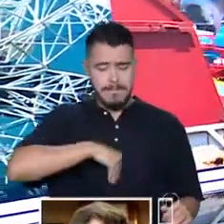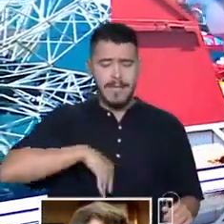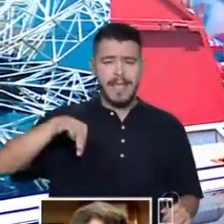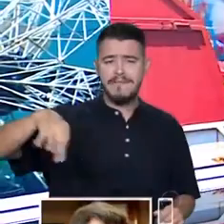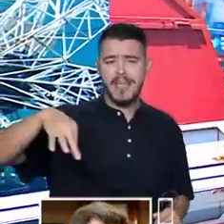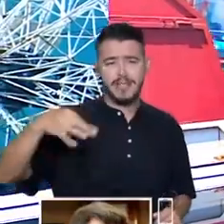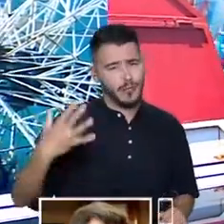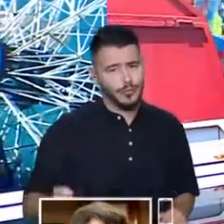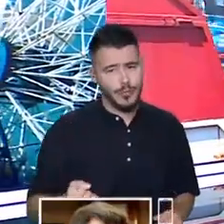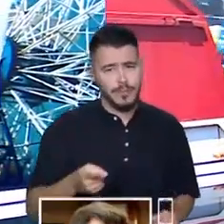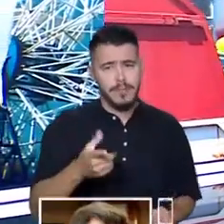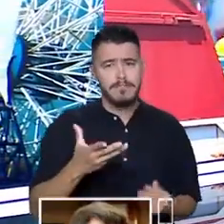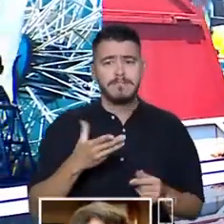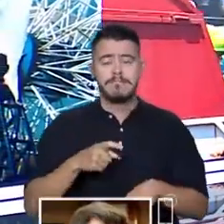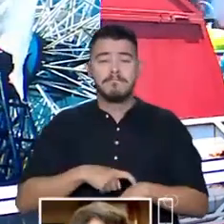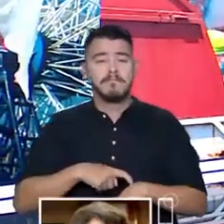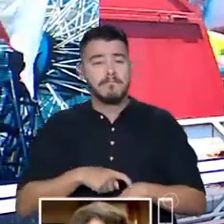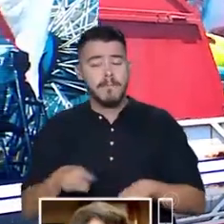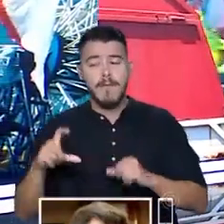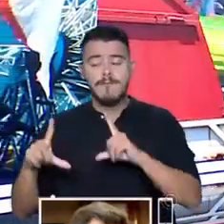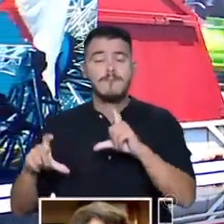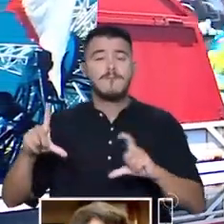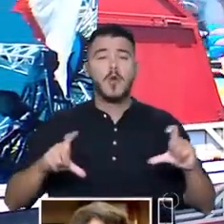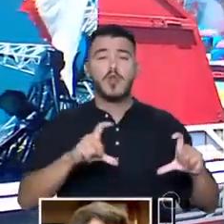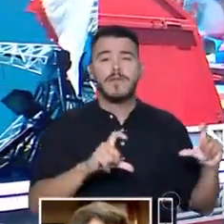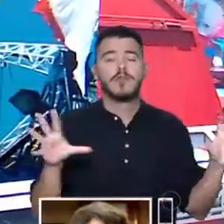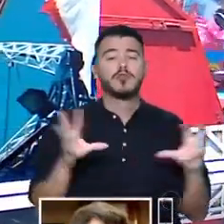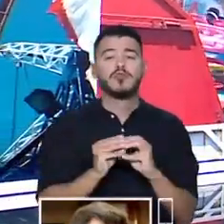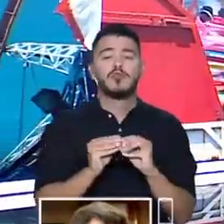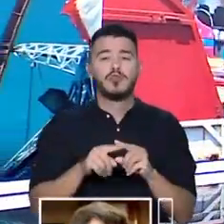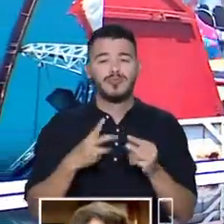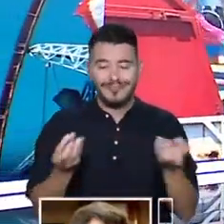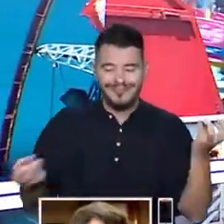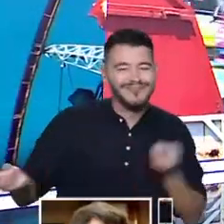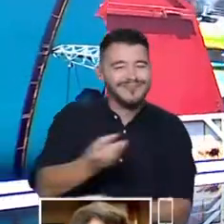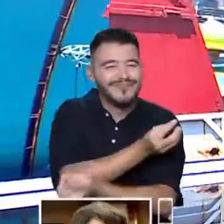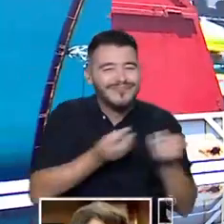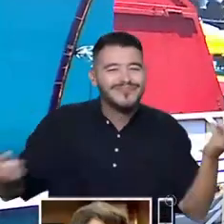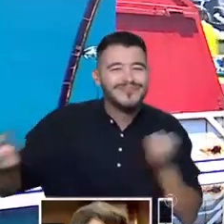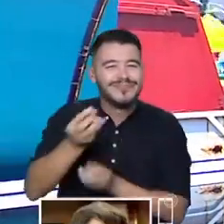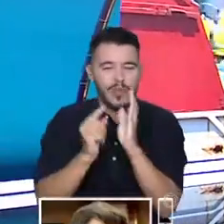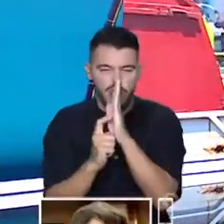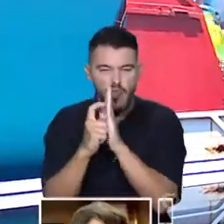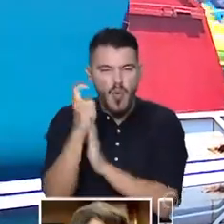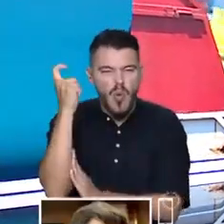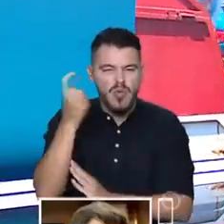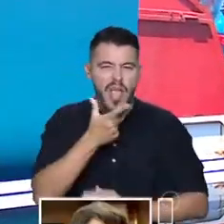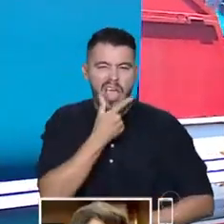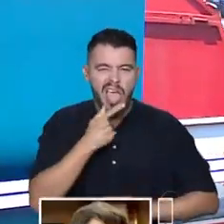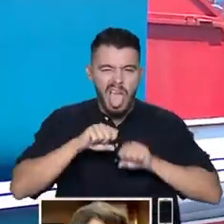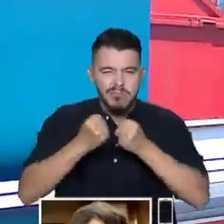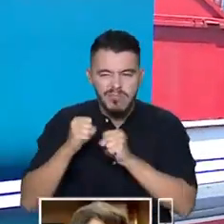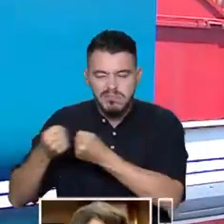Όταν βλέπουμε τις φωτογραφίες που τράβηξε ο πατέρας με τα σκουριασμένα καρεκλάκια και με την κατάσταση που επικρατεί